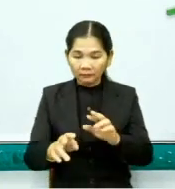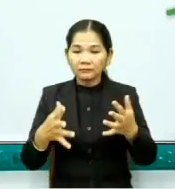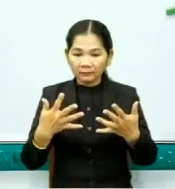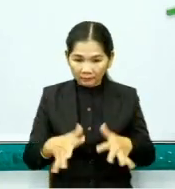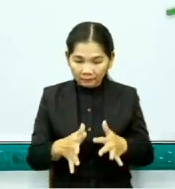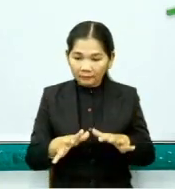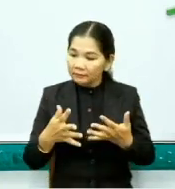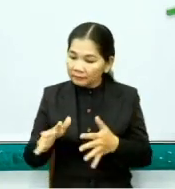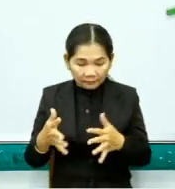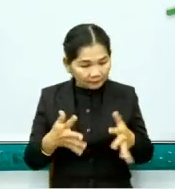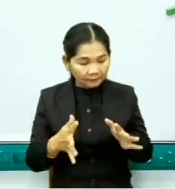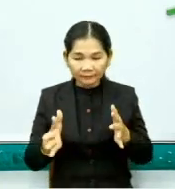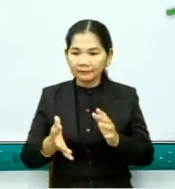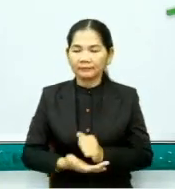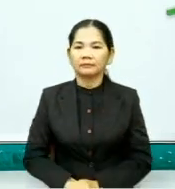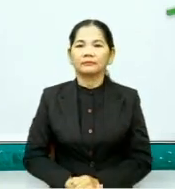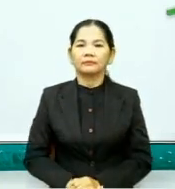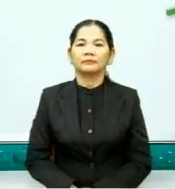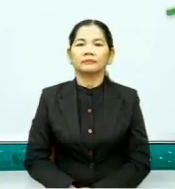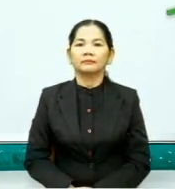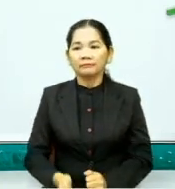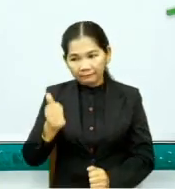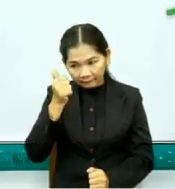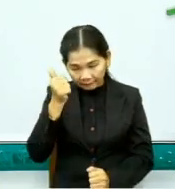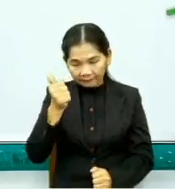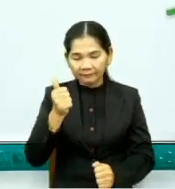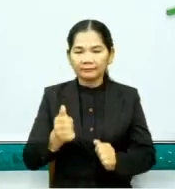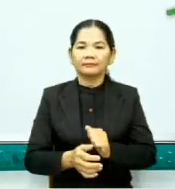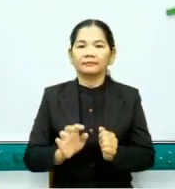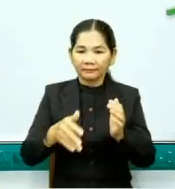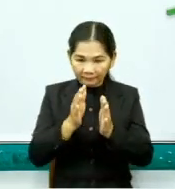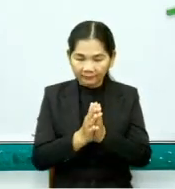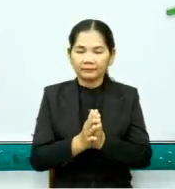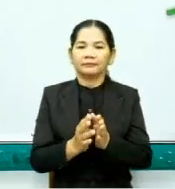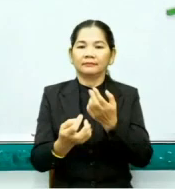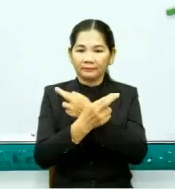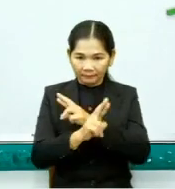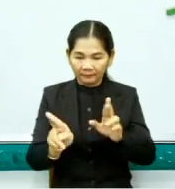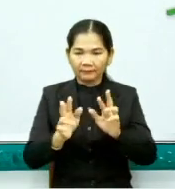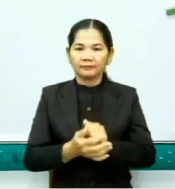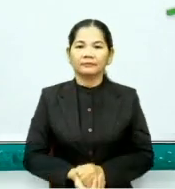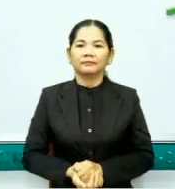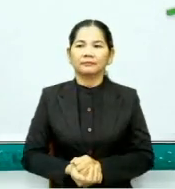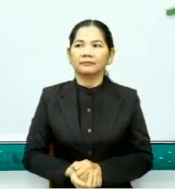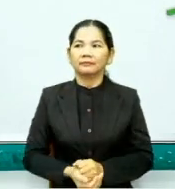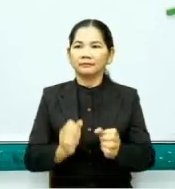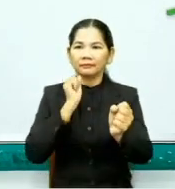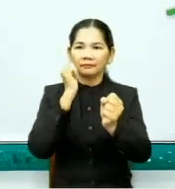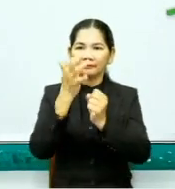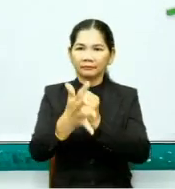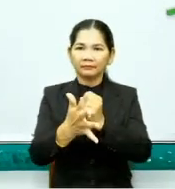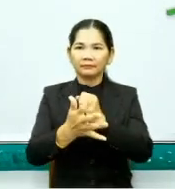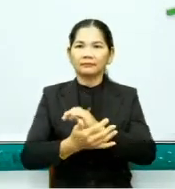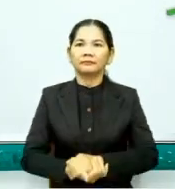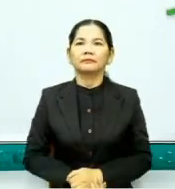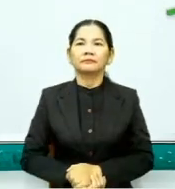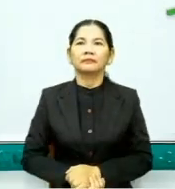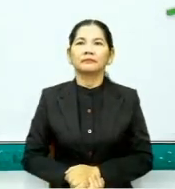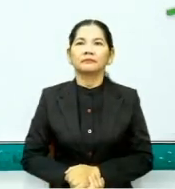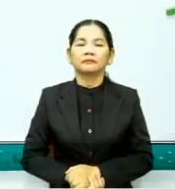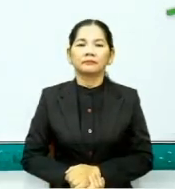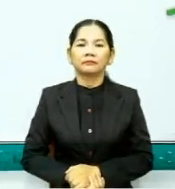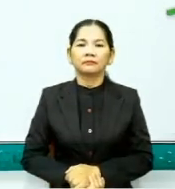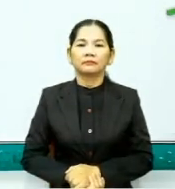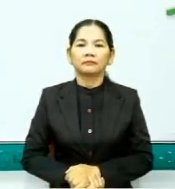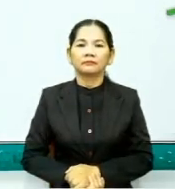hái rồi nè con cha ở con là con á con triêm rồi rồi hai cha lữ con chập đám cha chắc con chập